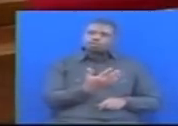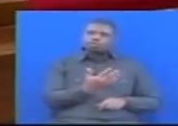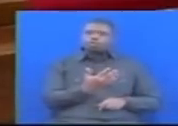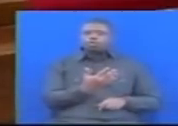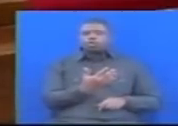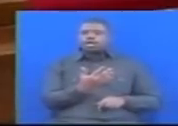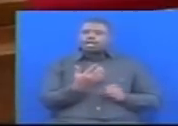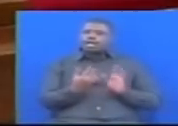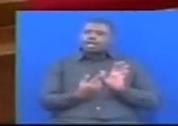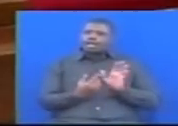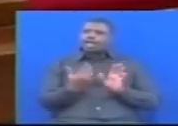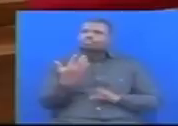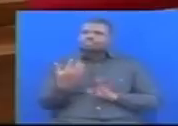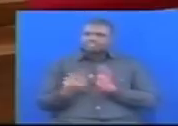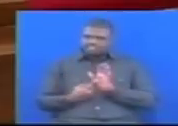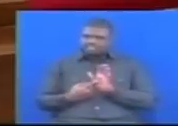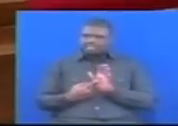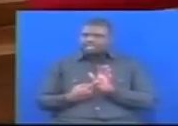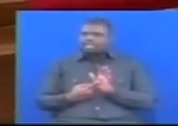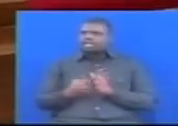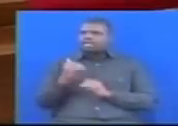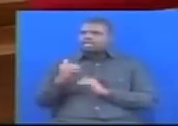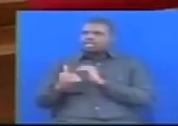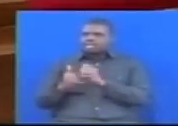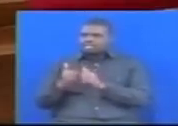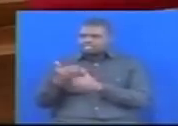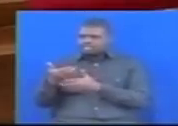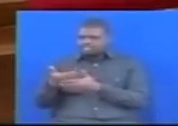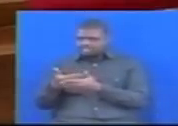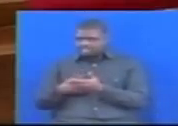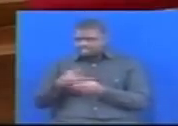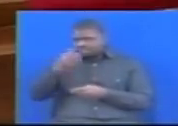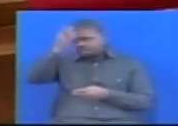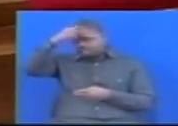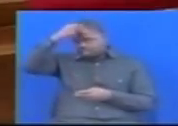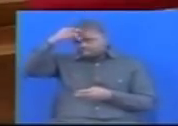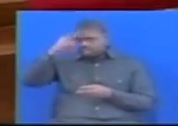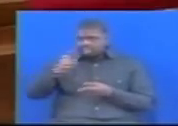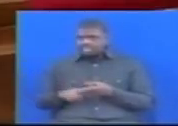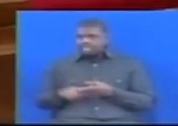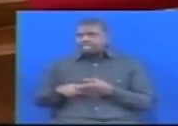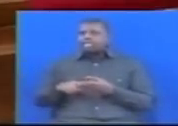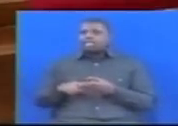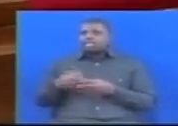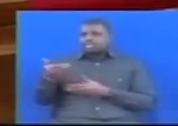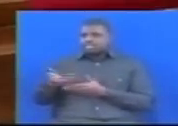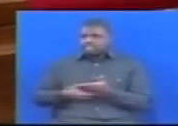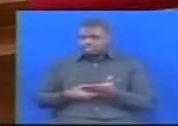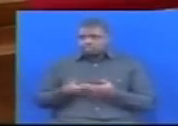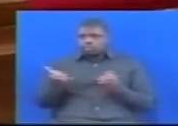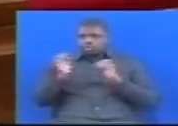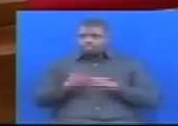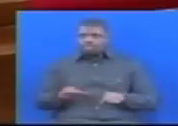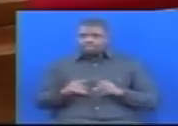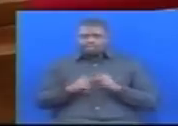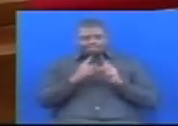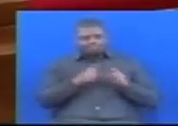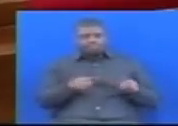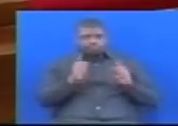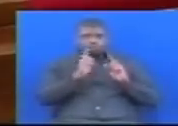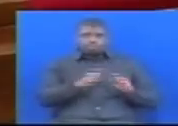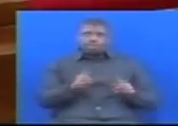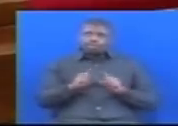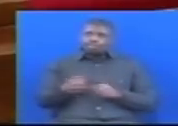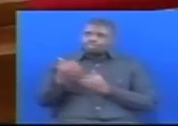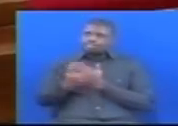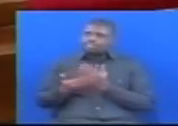5556 wenye taaluma ya elimu maalum ngazi ya astashahada, stashahada na shahada walihitimu katika vyuo mbalimbali